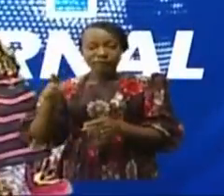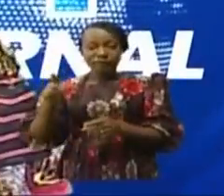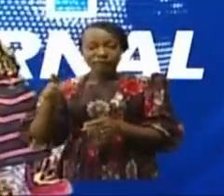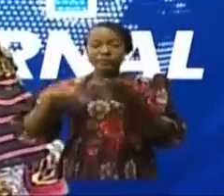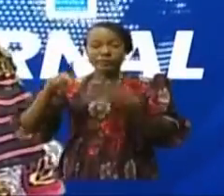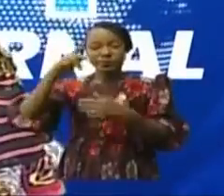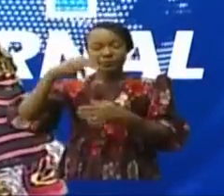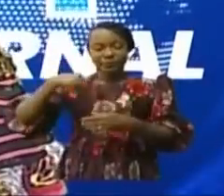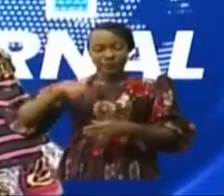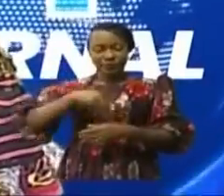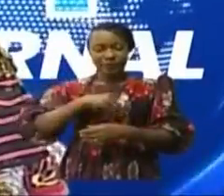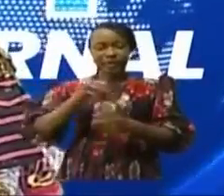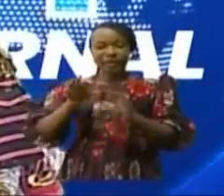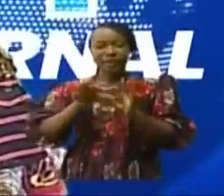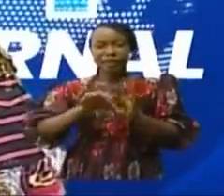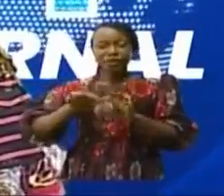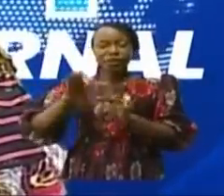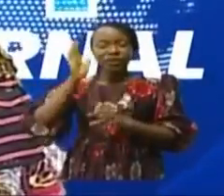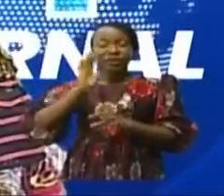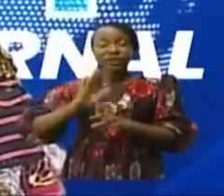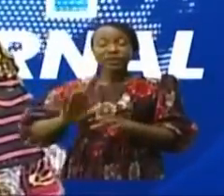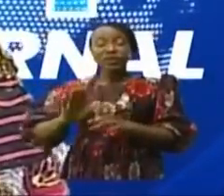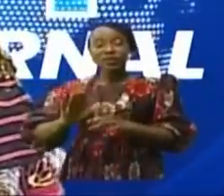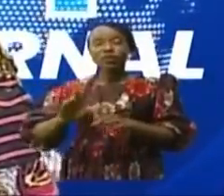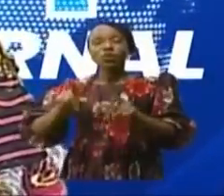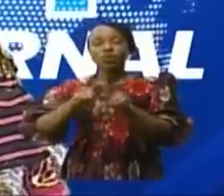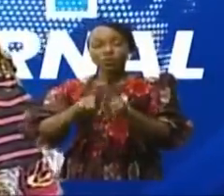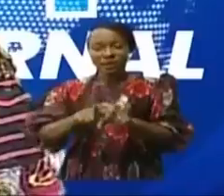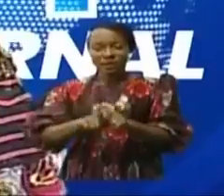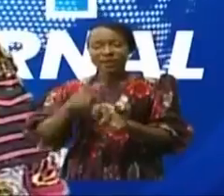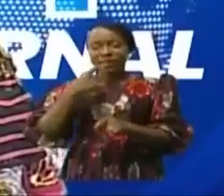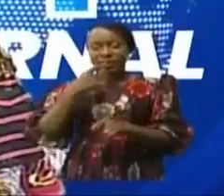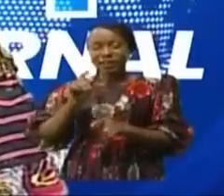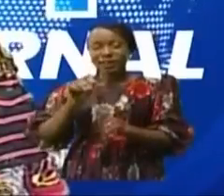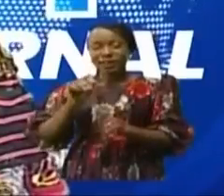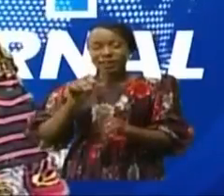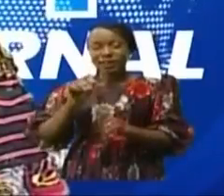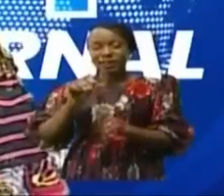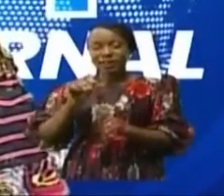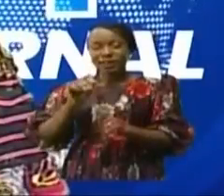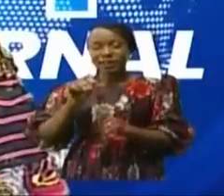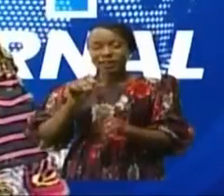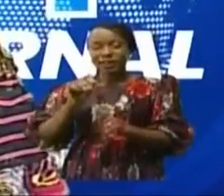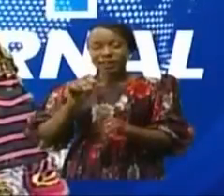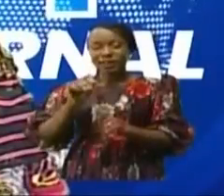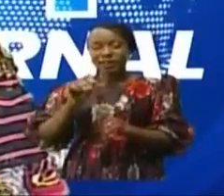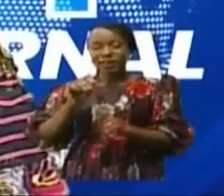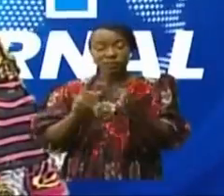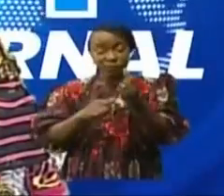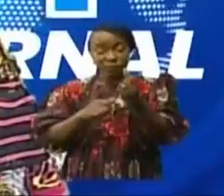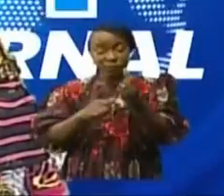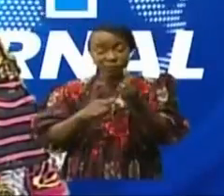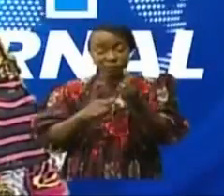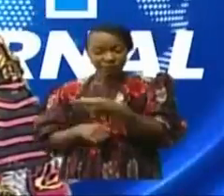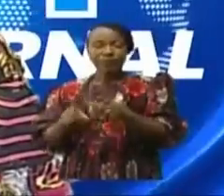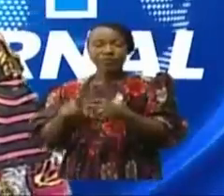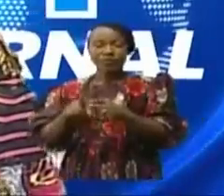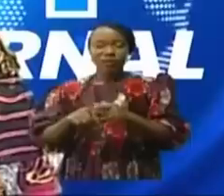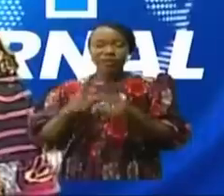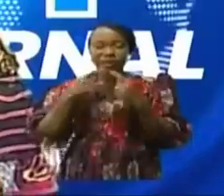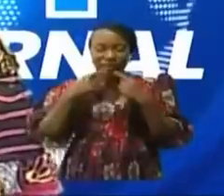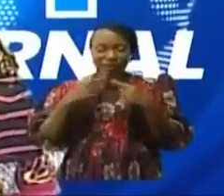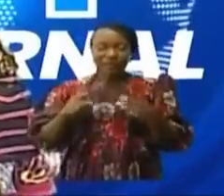sacrée de la Nation. Le président du Sénat était à Lubumbashi pour assister aux obsèques de Bivo Mulumba, regretté époux de Madame Tekla